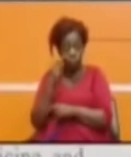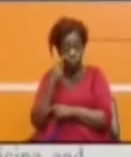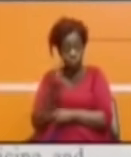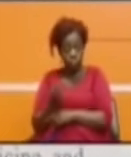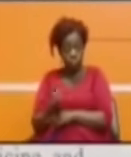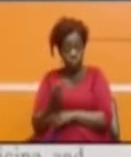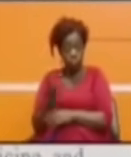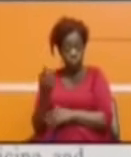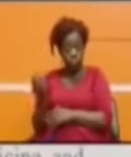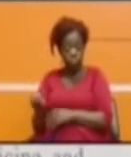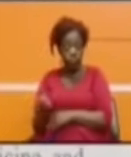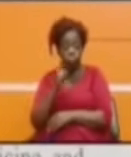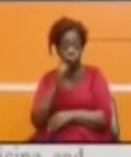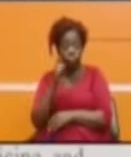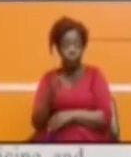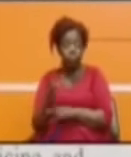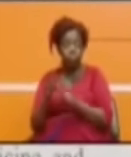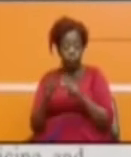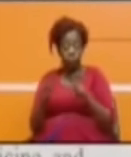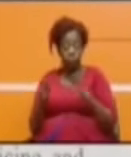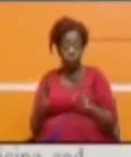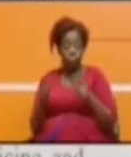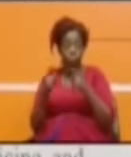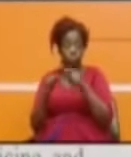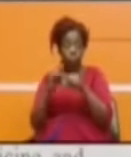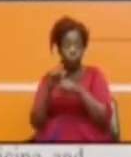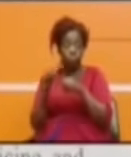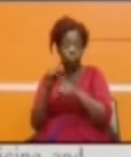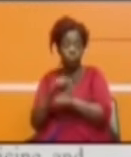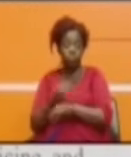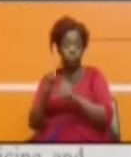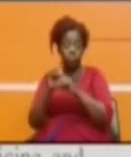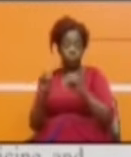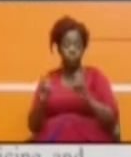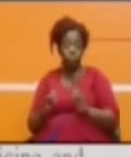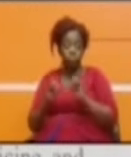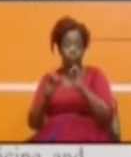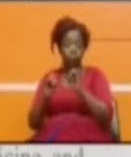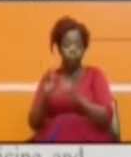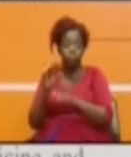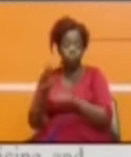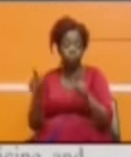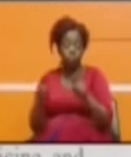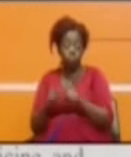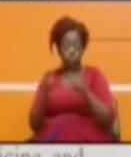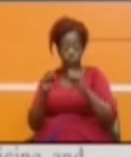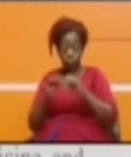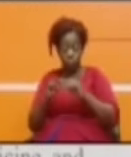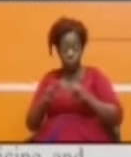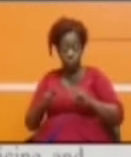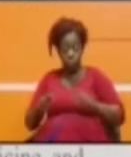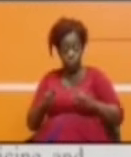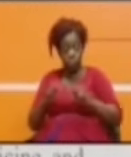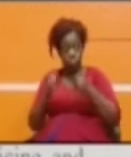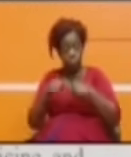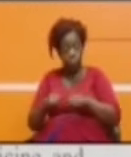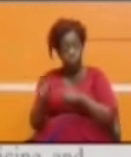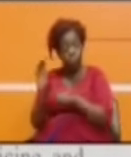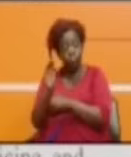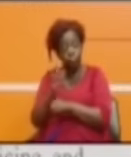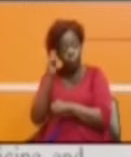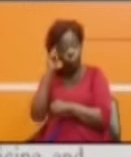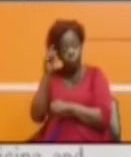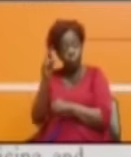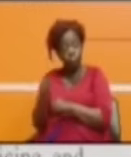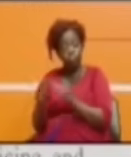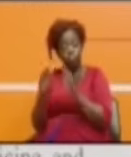erabiddwako, yalagira wabeewo okunoonyereza okw'enjawulo ku masomo agasomesebwa ku ttendekero lino yokka mu kunoonyereza okwakoleddwa akakiiko k'amakago wa